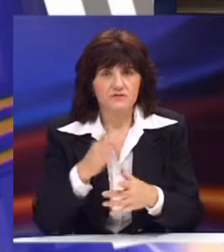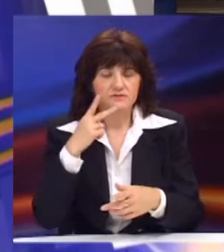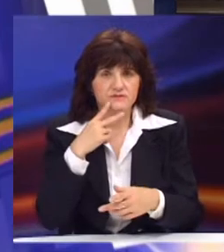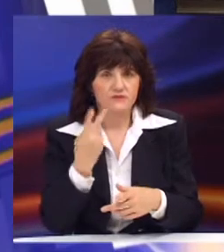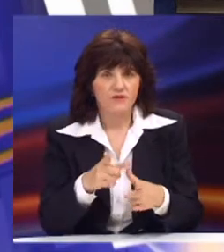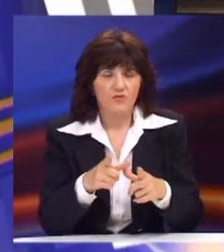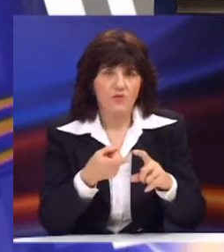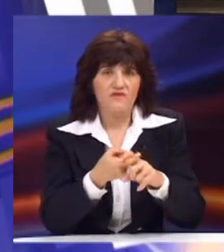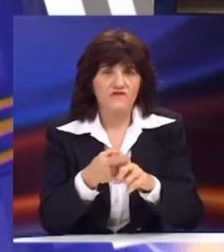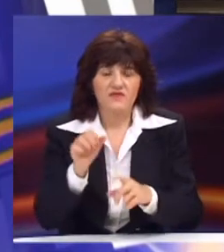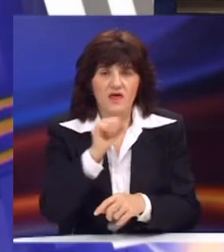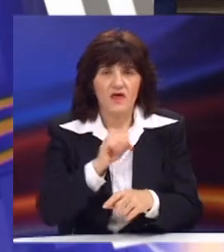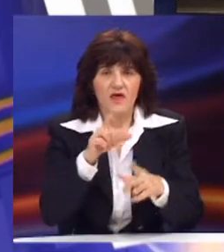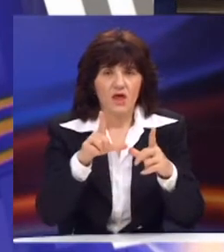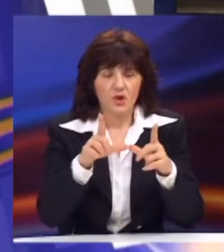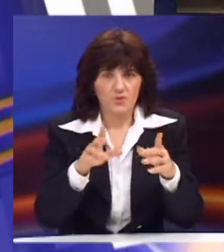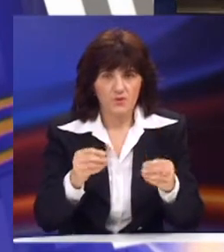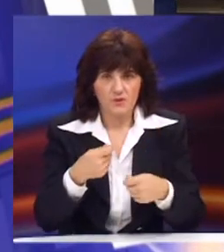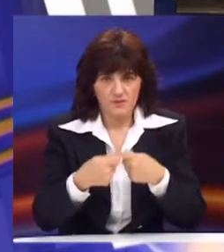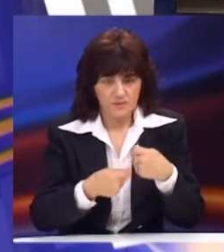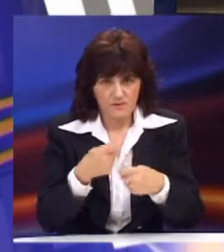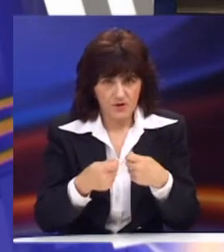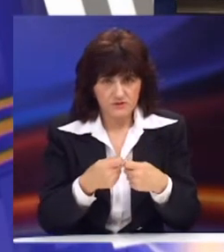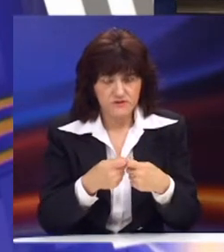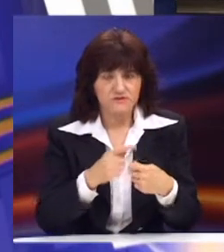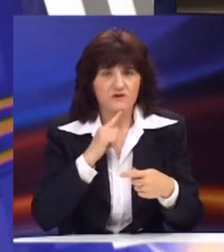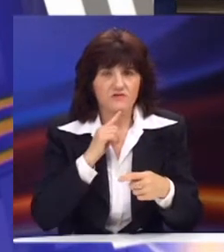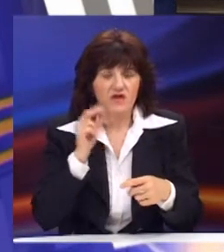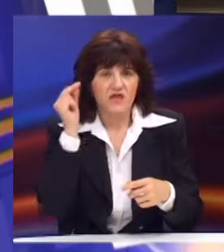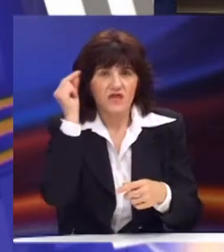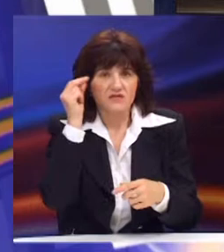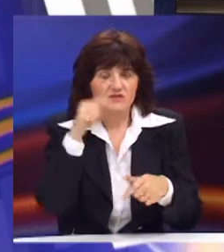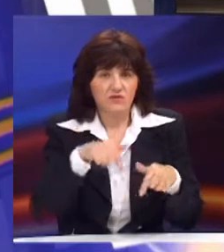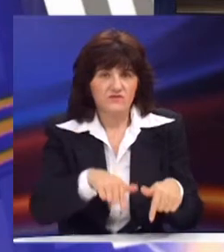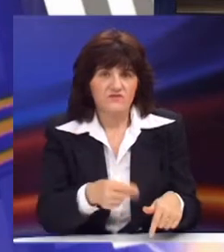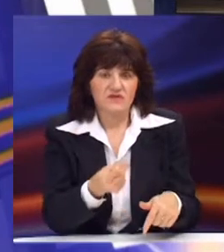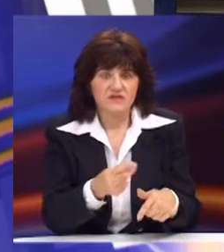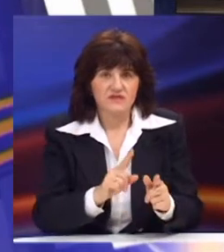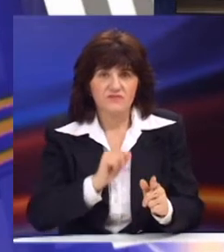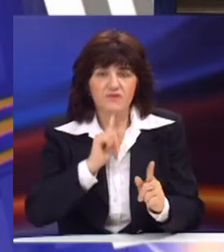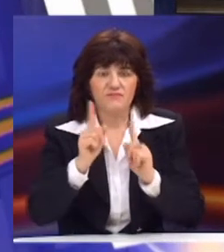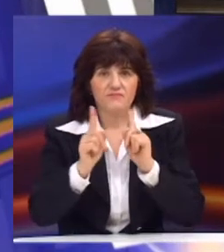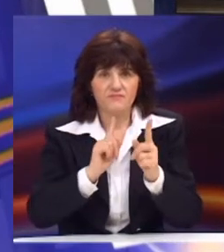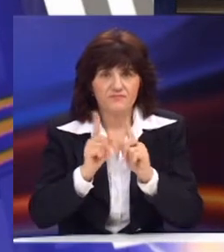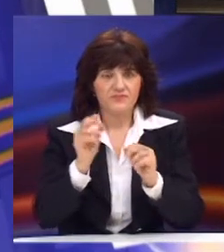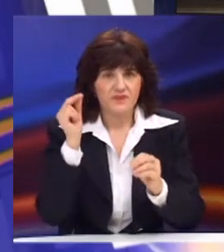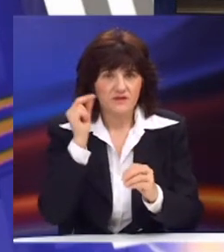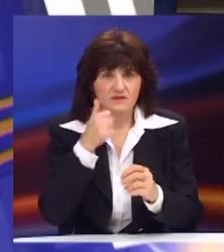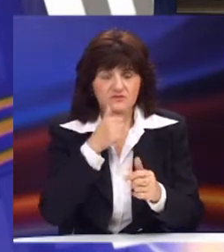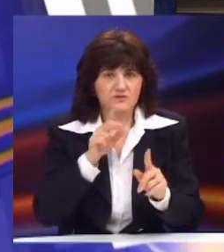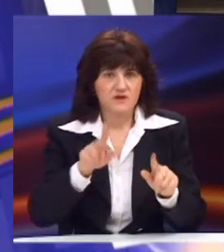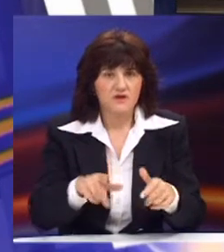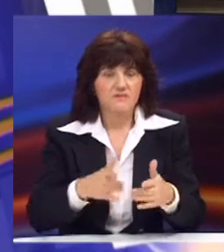okviru EU projekta za podršku lokalnoj administraciji u Libiji, a iskustvo Srbije može da pomogne Libiji u razvoju